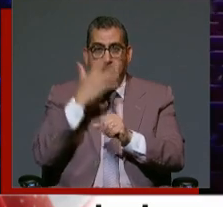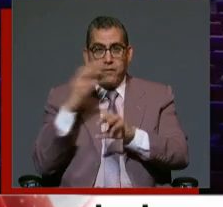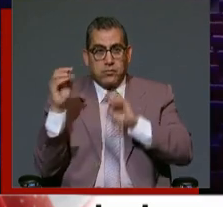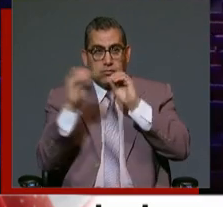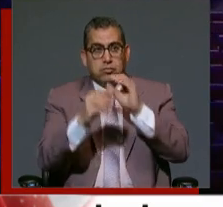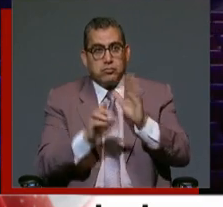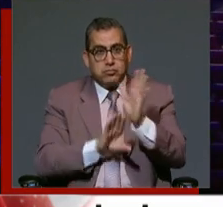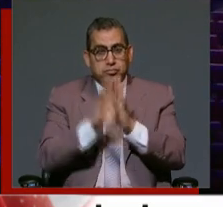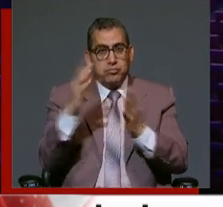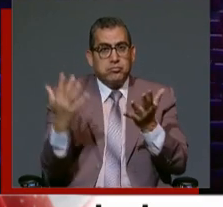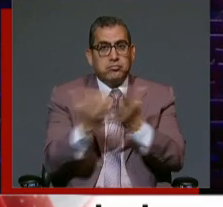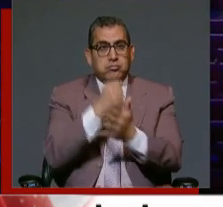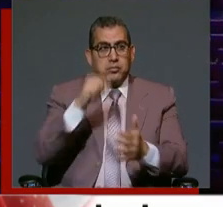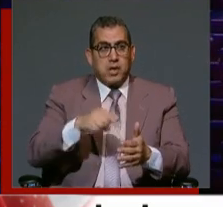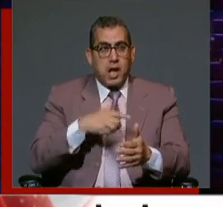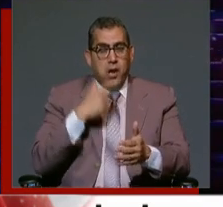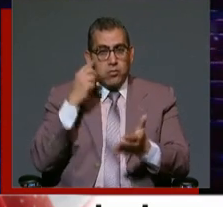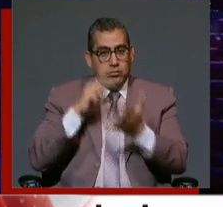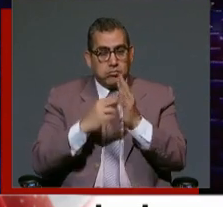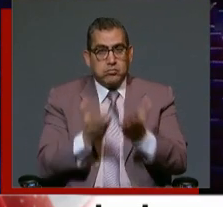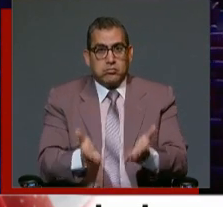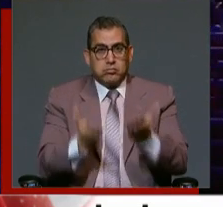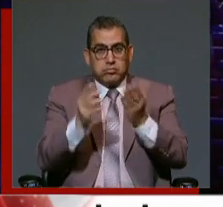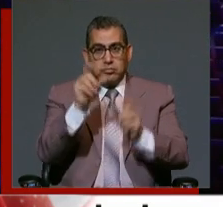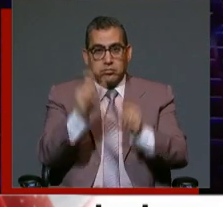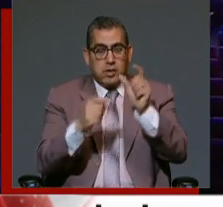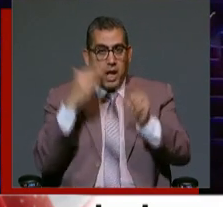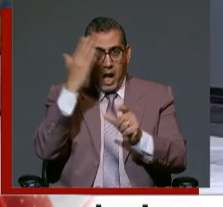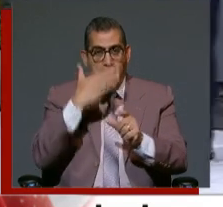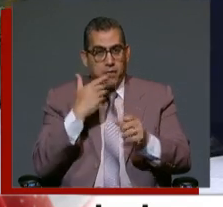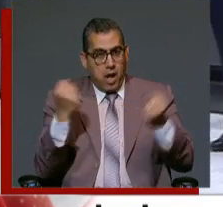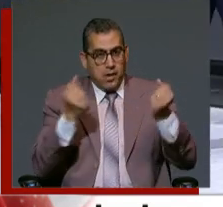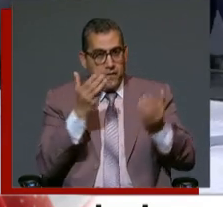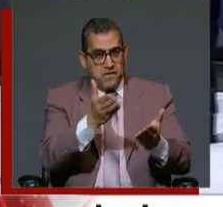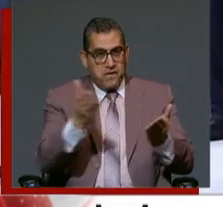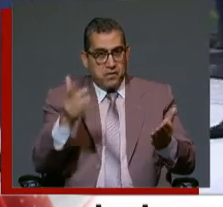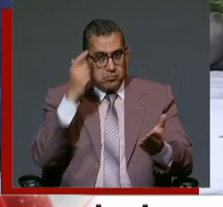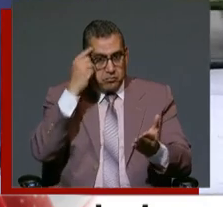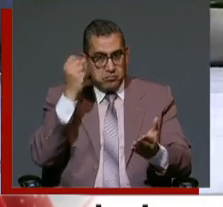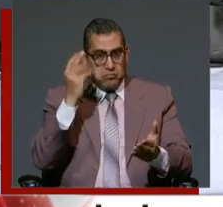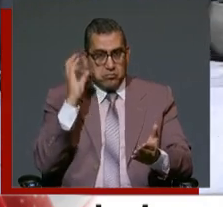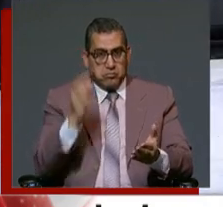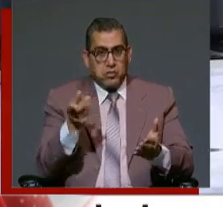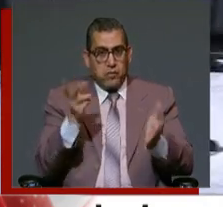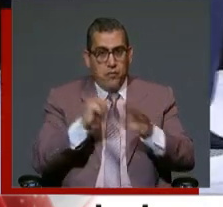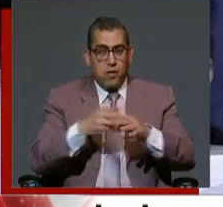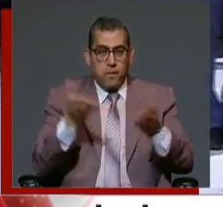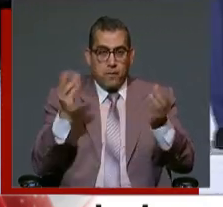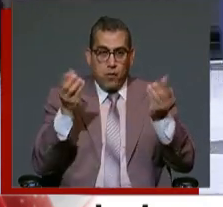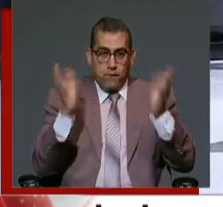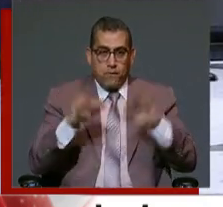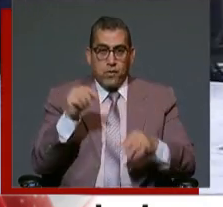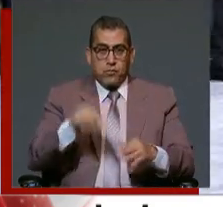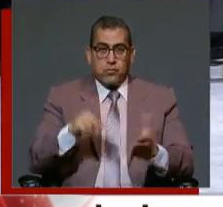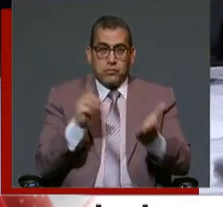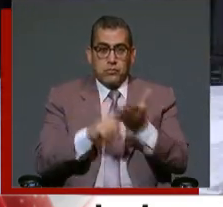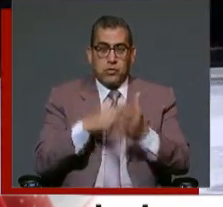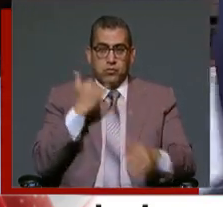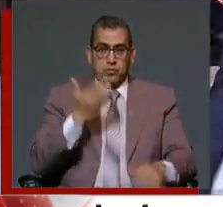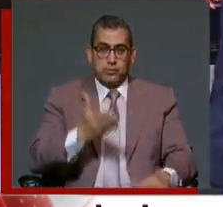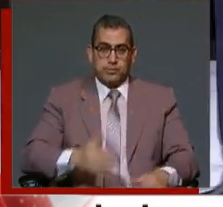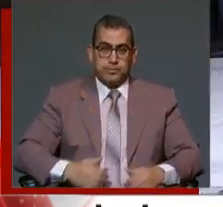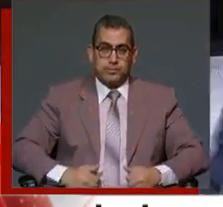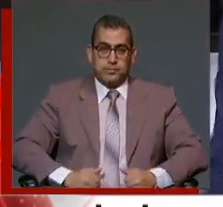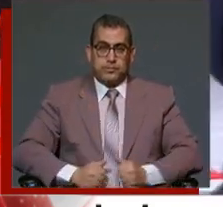تحقيقاً لإزكاء القدرات الإفريقية على تحقيق المزيد، لأنه الأمور لا يمكن.